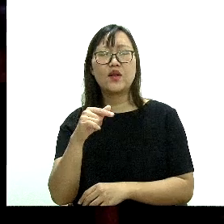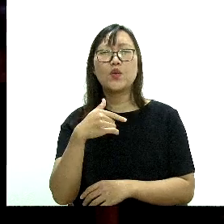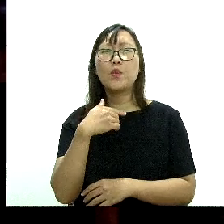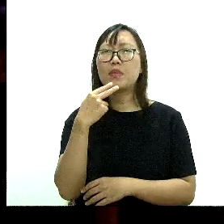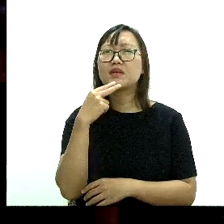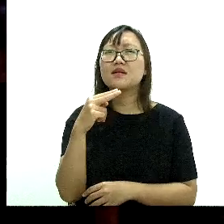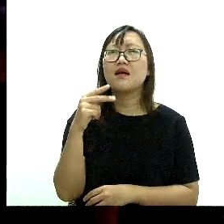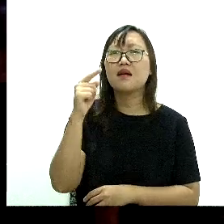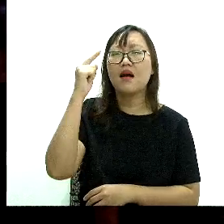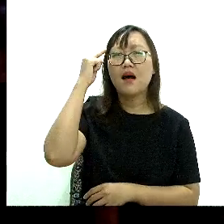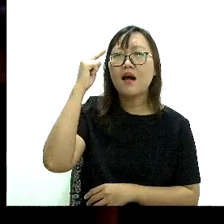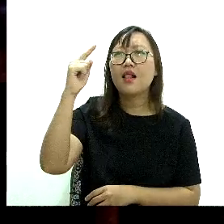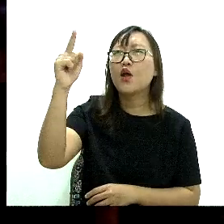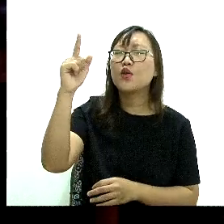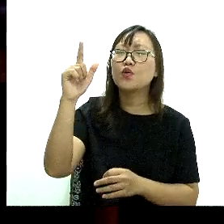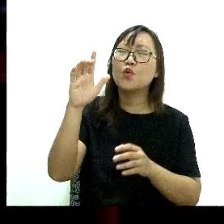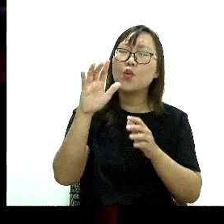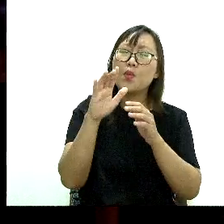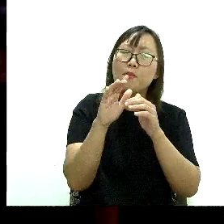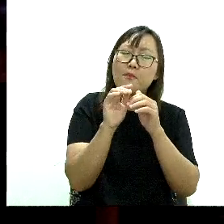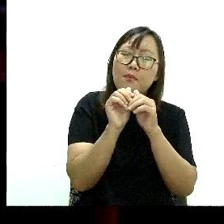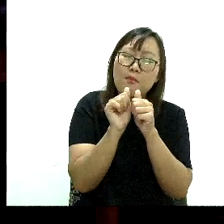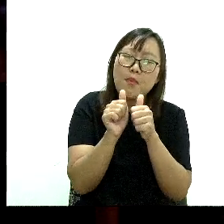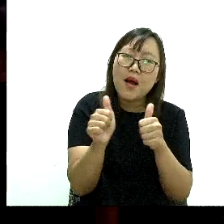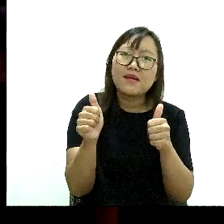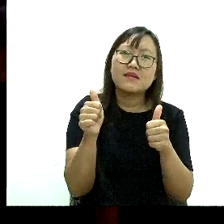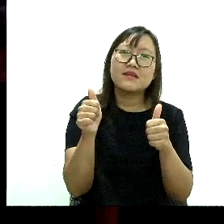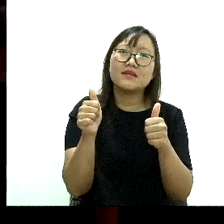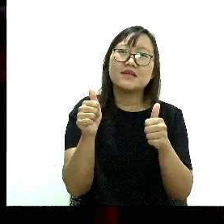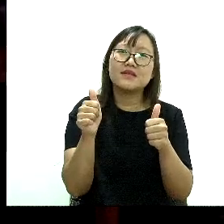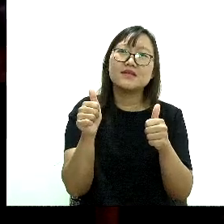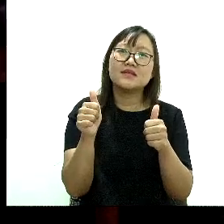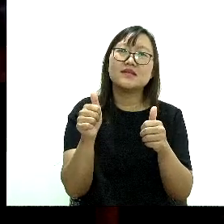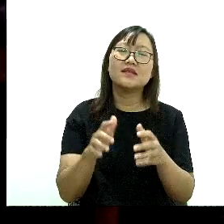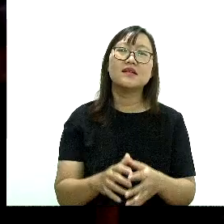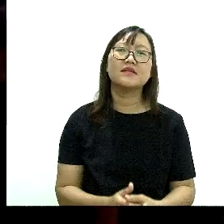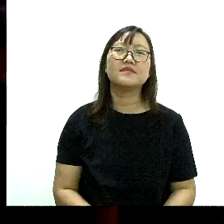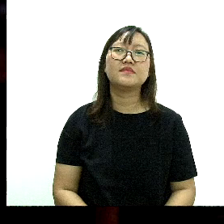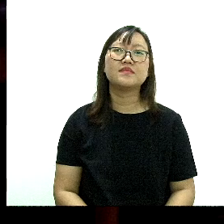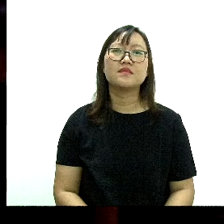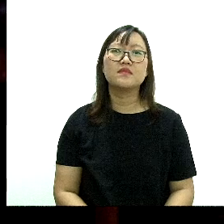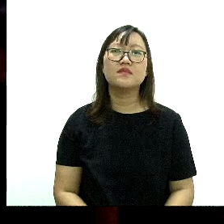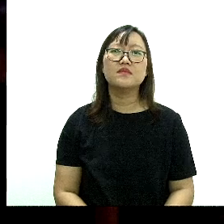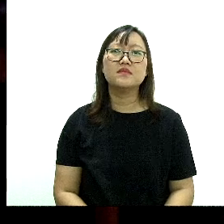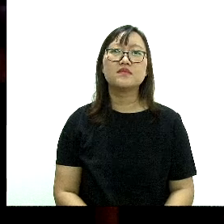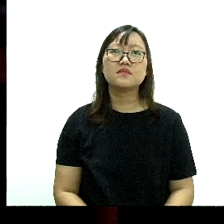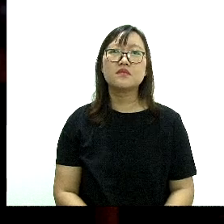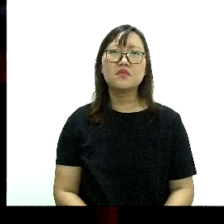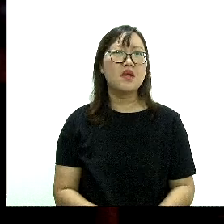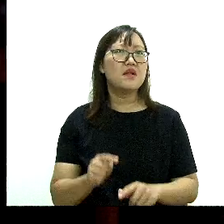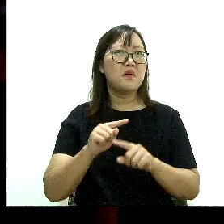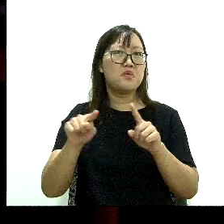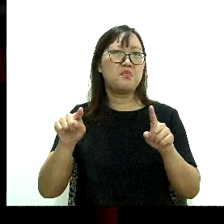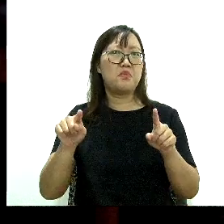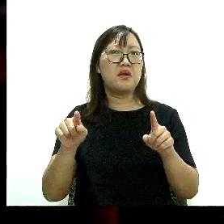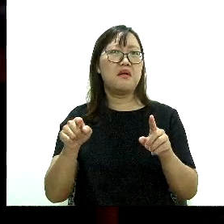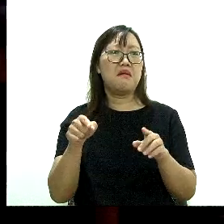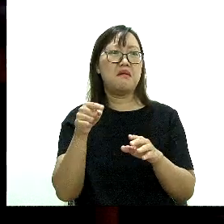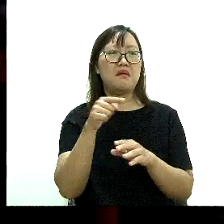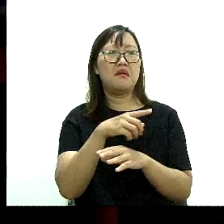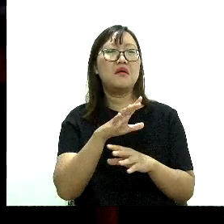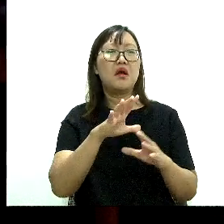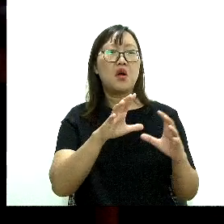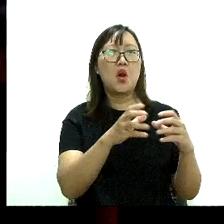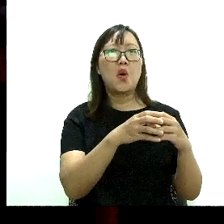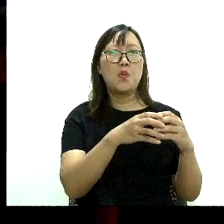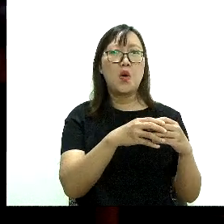Kemurahan hati Allah ini ditanggapi sebagai ketidakadilan oleh kelompok pertama yang bekerja pada jam 6 pagi, bukan